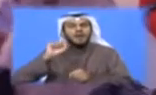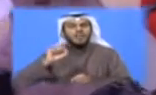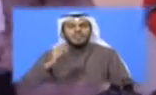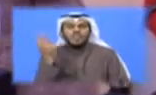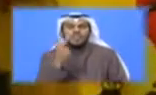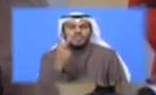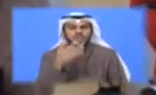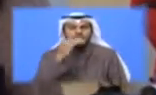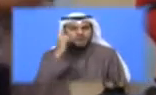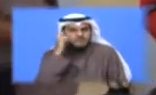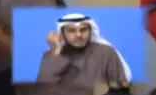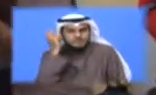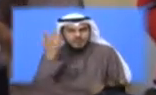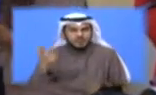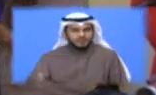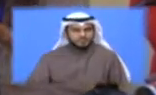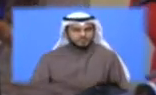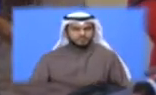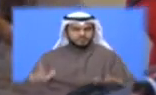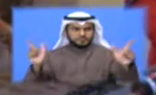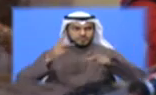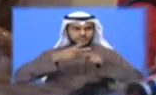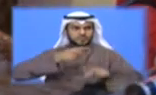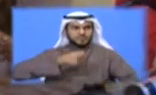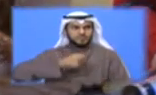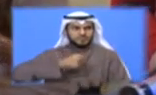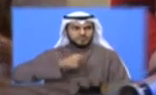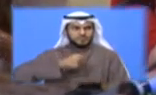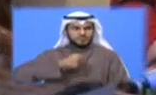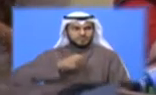ذات طابع إبداعي. ديما دحدة، التلفزيون دولة الكويت.